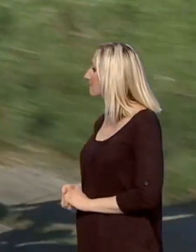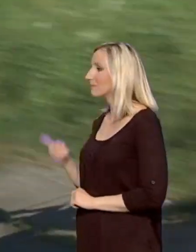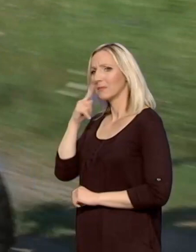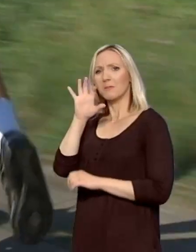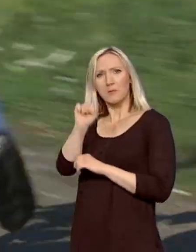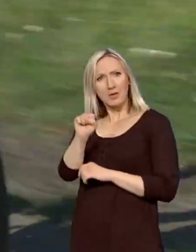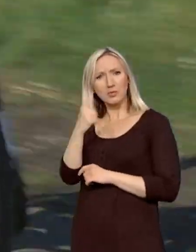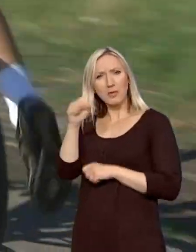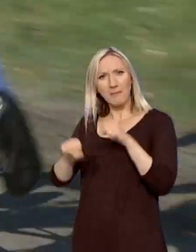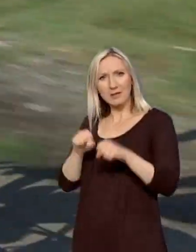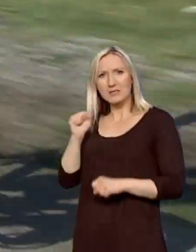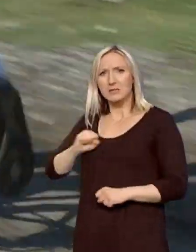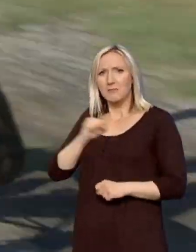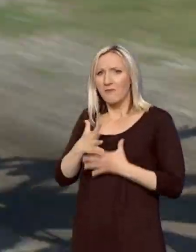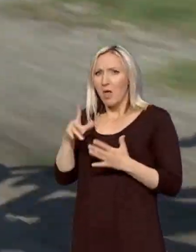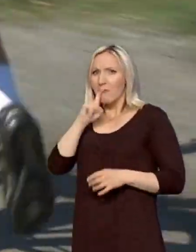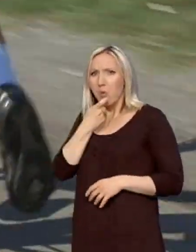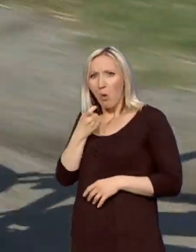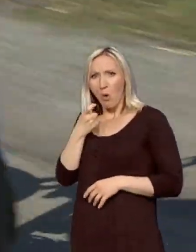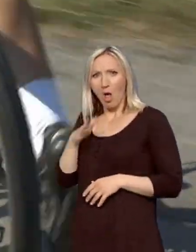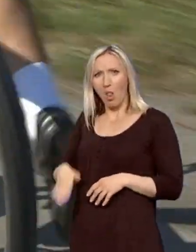primećujemo da jedan maratonac trpi velike bolove.